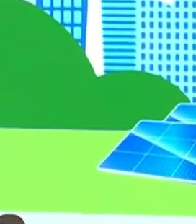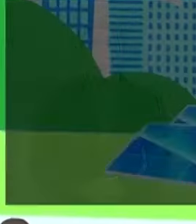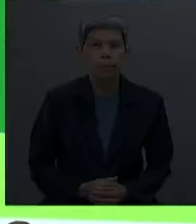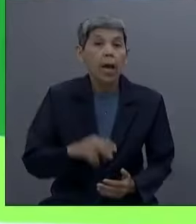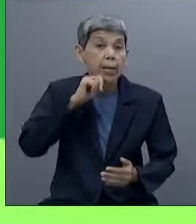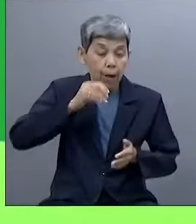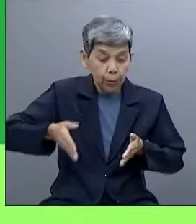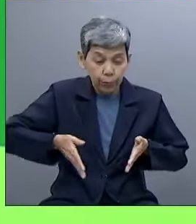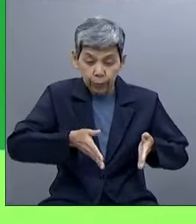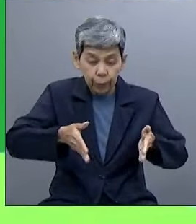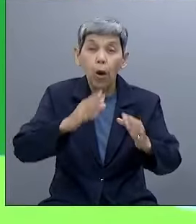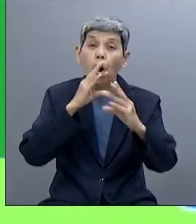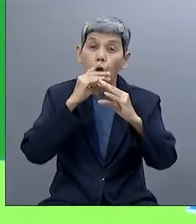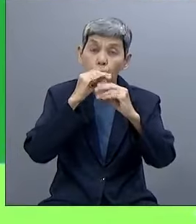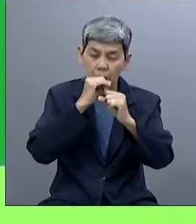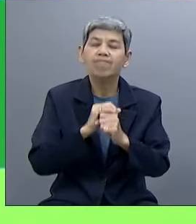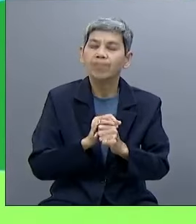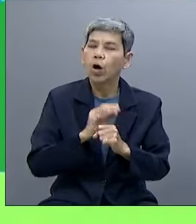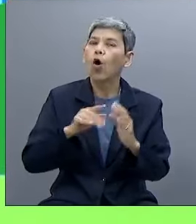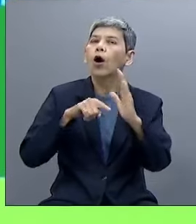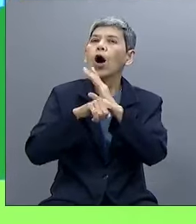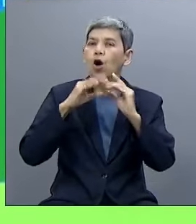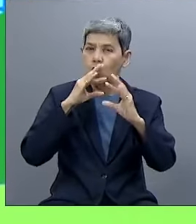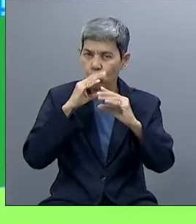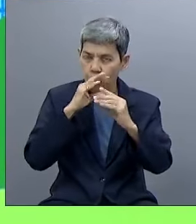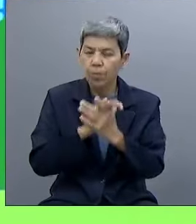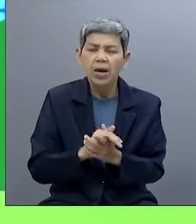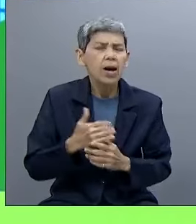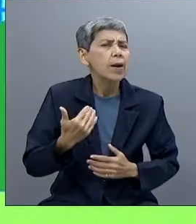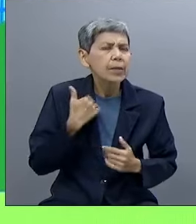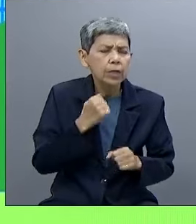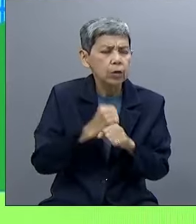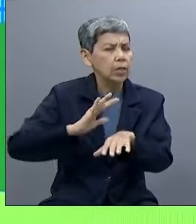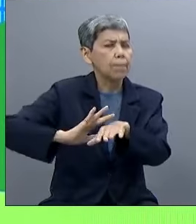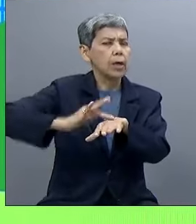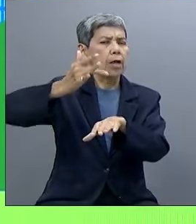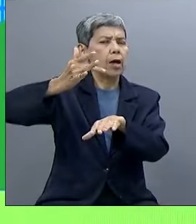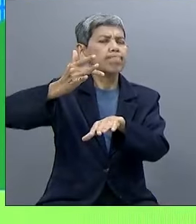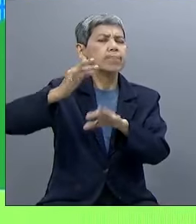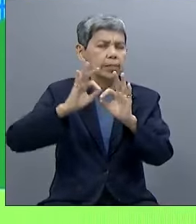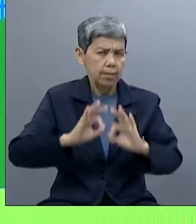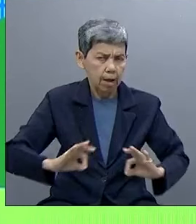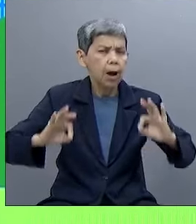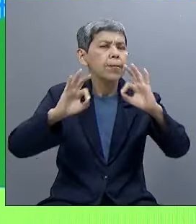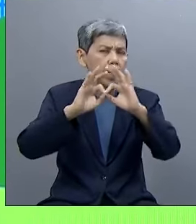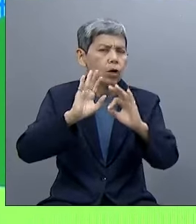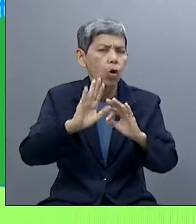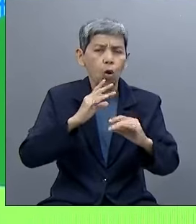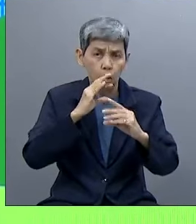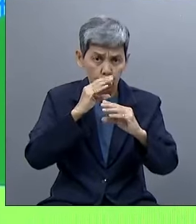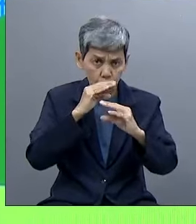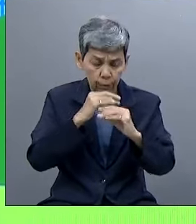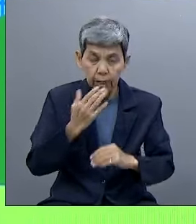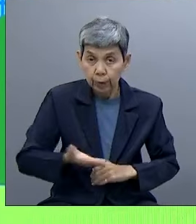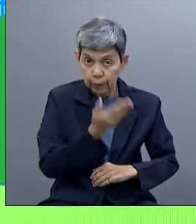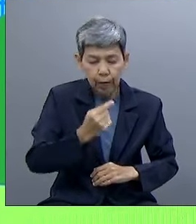แม่น้ำระยองเป็นแม่น้ำสายหลักของจังหวัดระยองนะคะแล้วก็เป็นทรัพยากรที่สำคัญของจังหวัดด้วยค่ะชวนคุณผู้ช